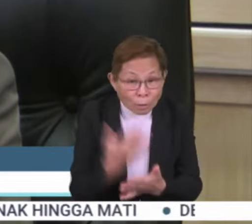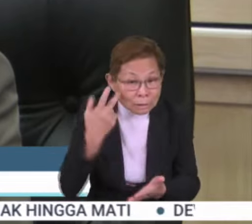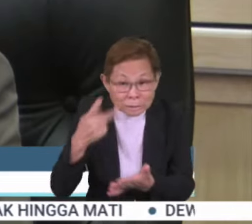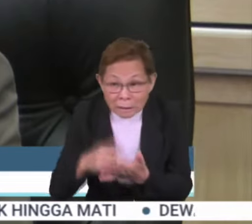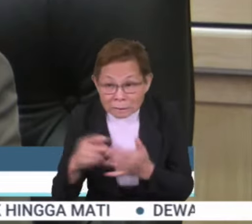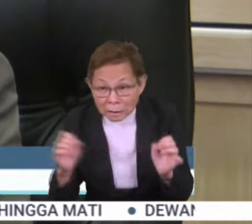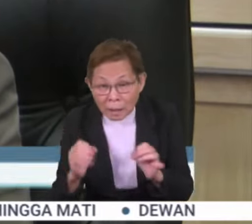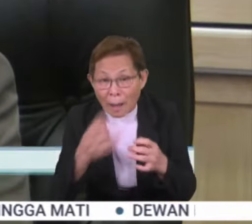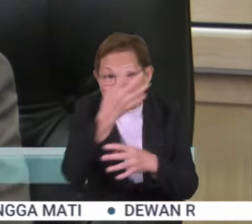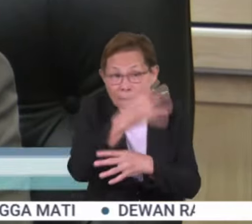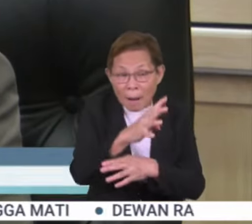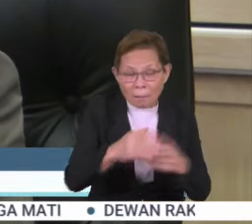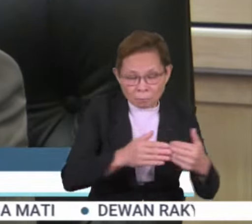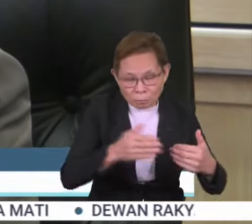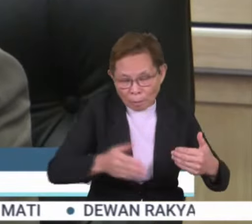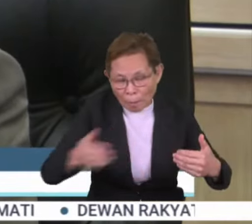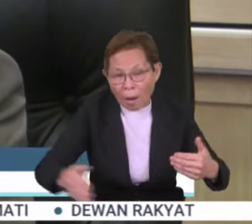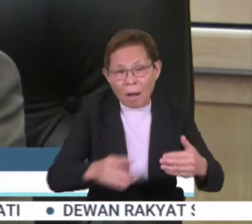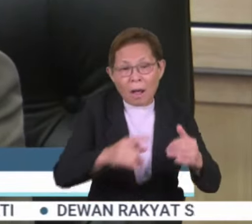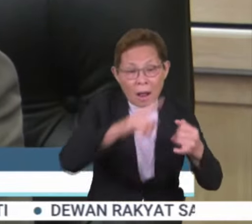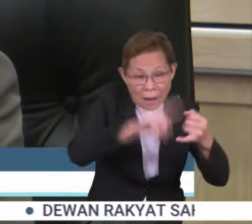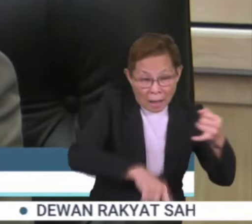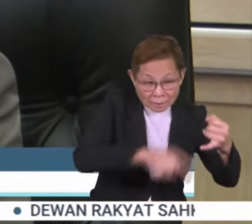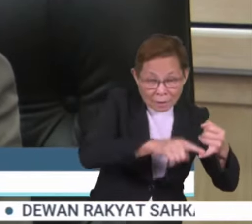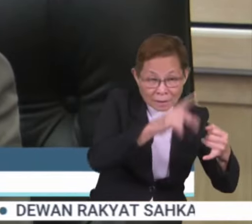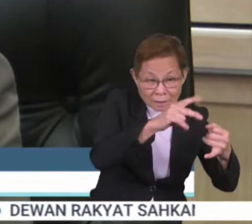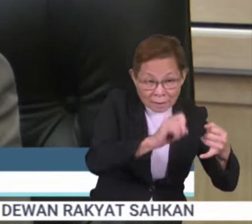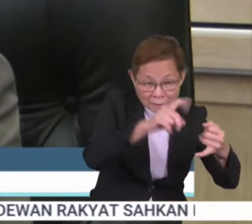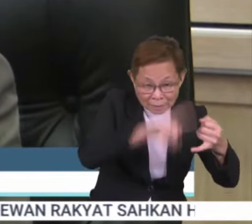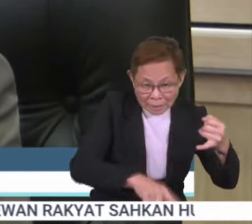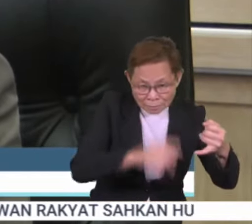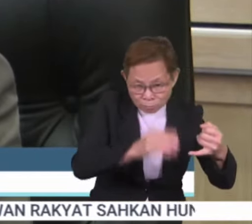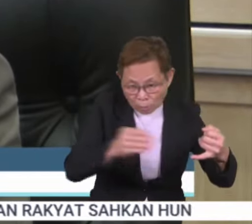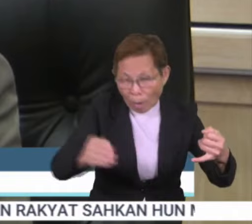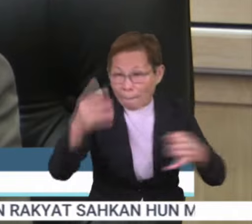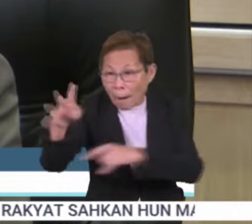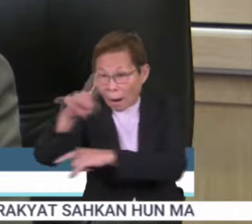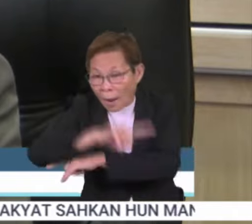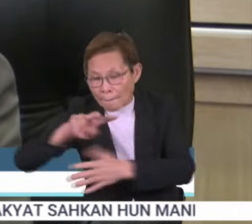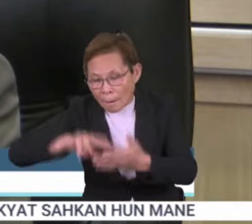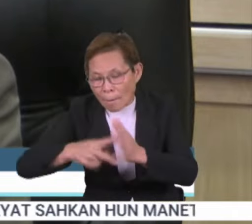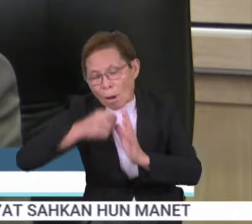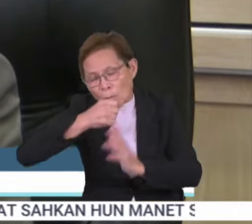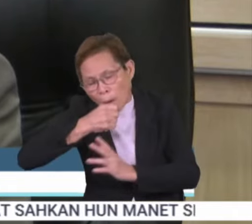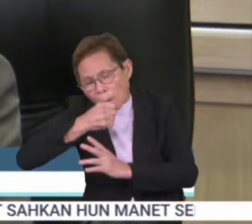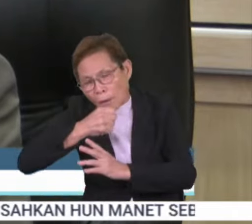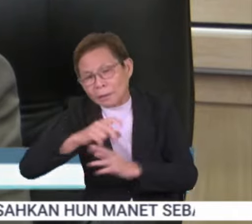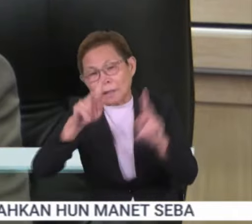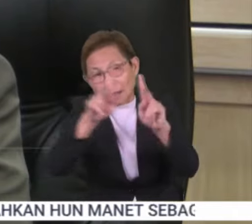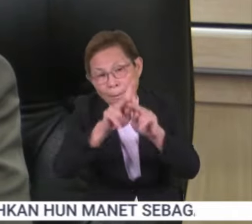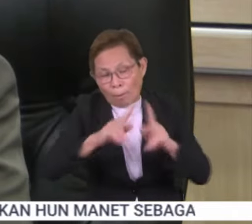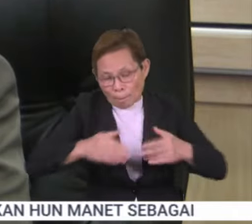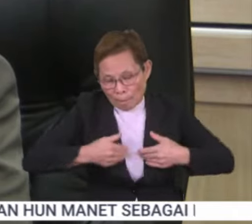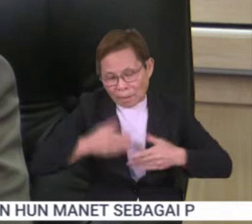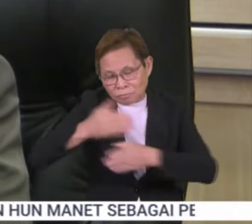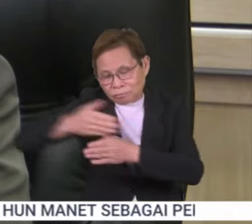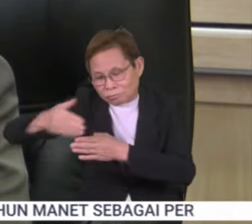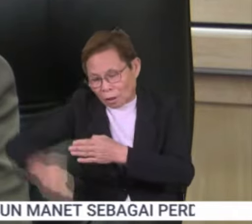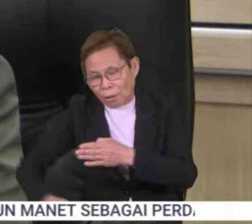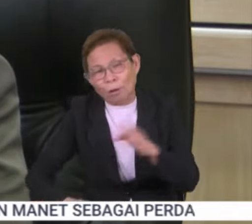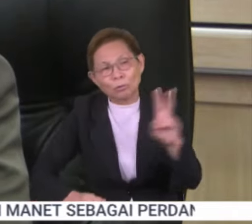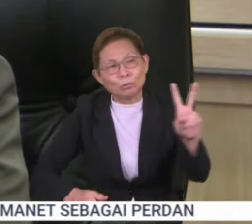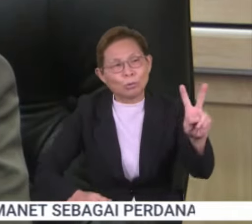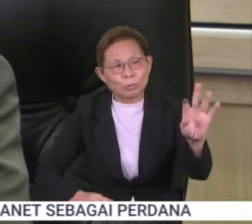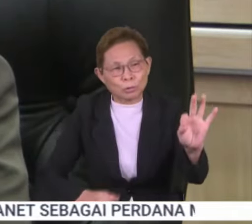14 lagi selepas Kiss yang terakhir jadi kita jalankan di kampung bahagia ini akan tampak